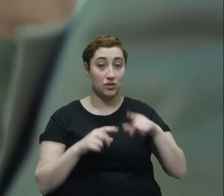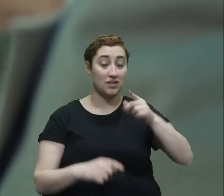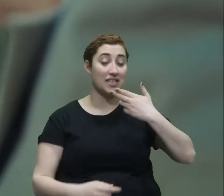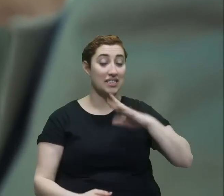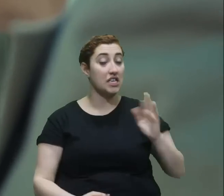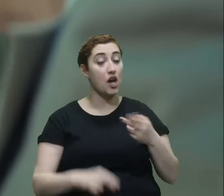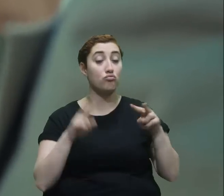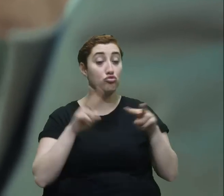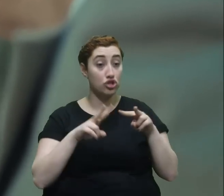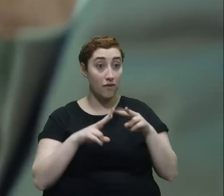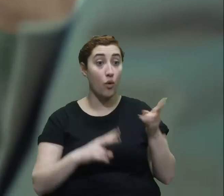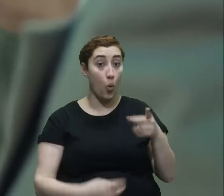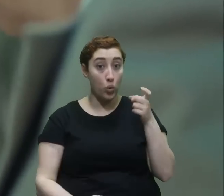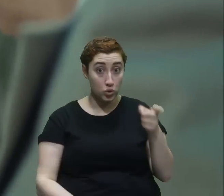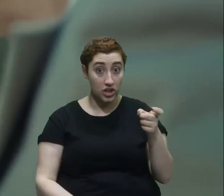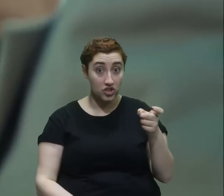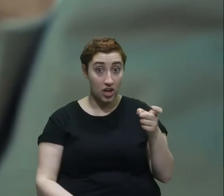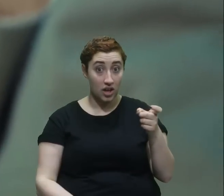Kızın ya Mustafa'yı öldürür...